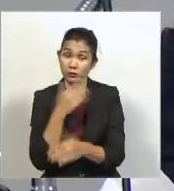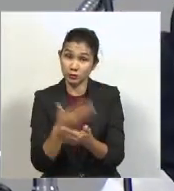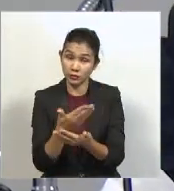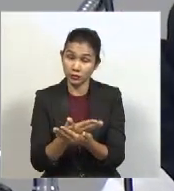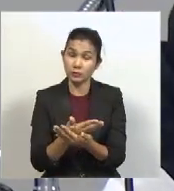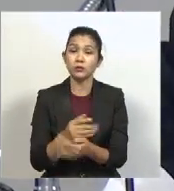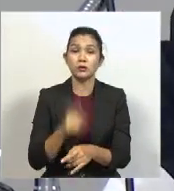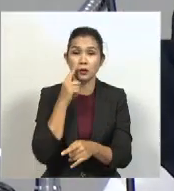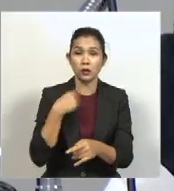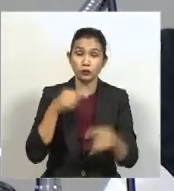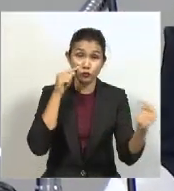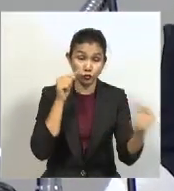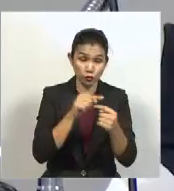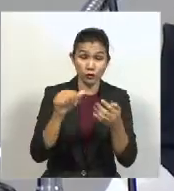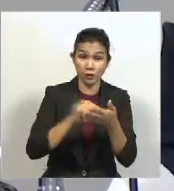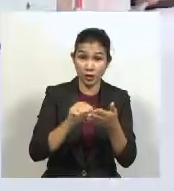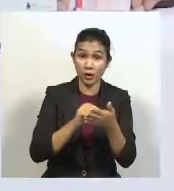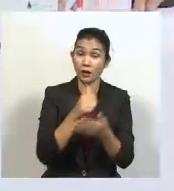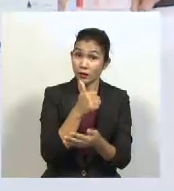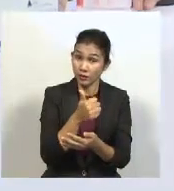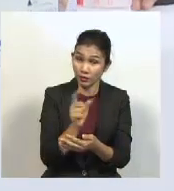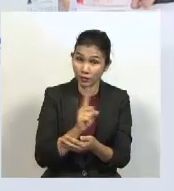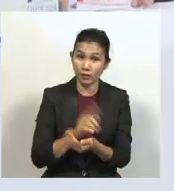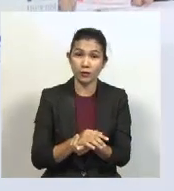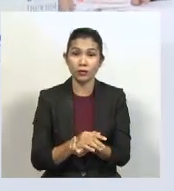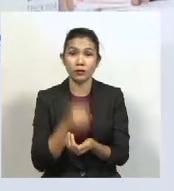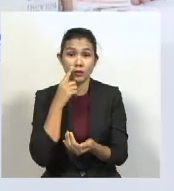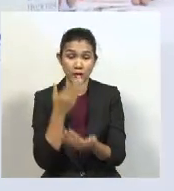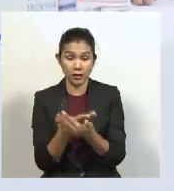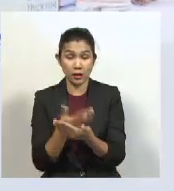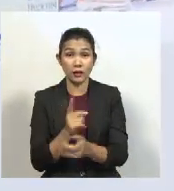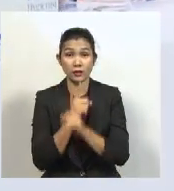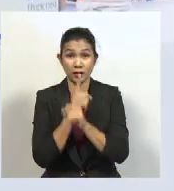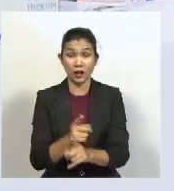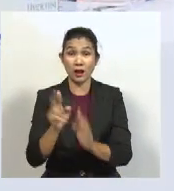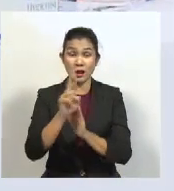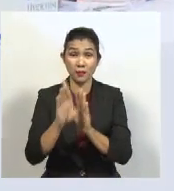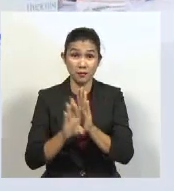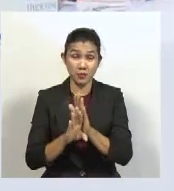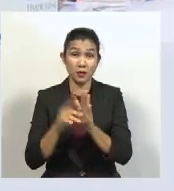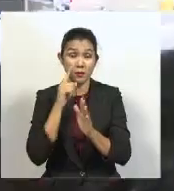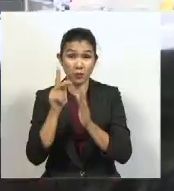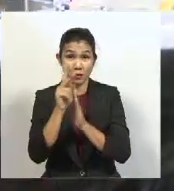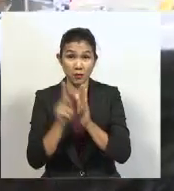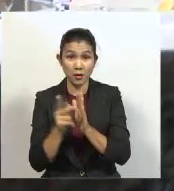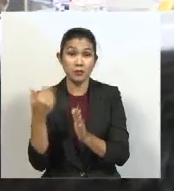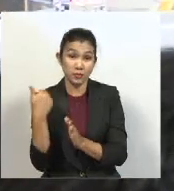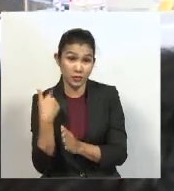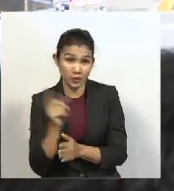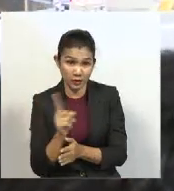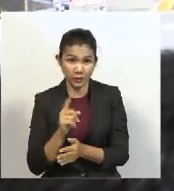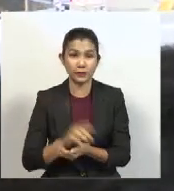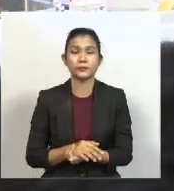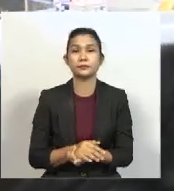ณในการแก้ไขปัญหาประเทศตรงจุดหรือไม่ได้ใช้งบประมาณเป็นตามหลักระเบียบวิธีงบประมาณตามกฎหมายหรือ